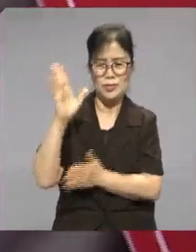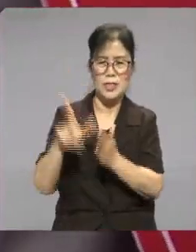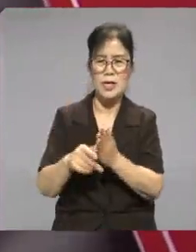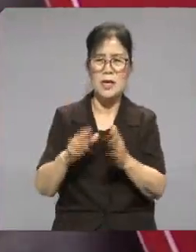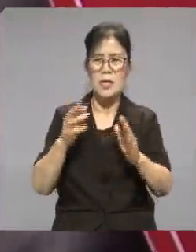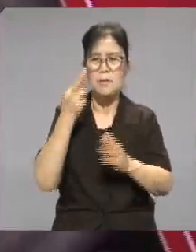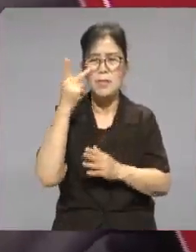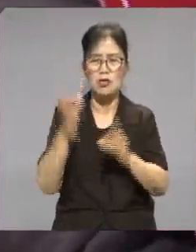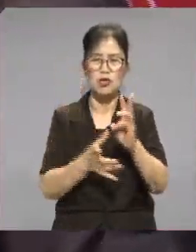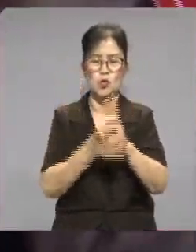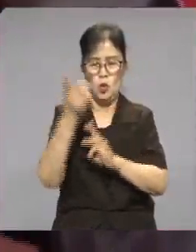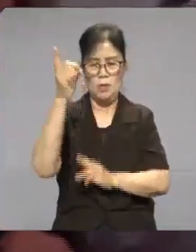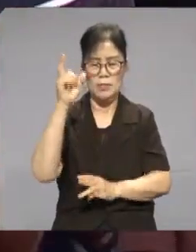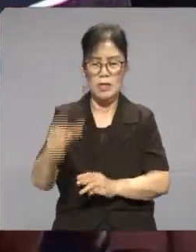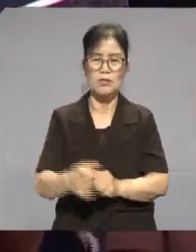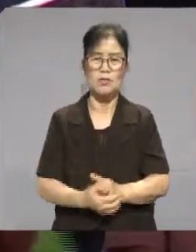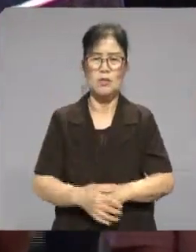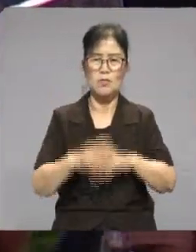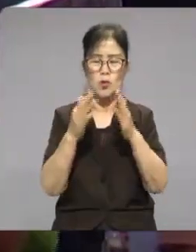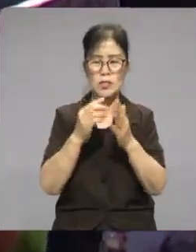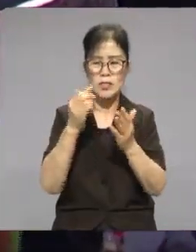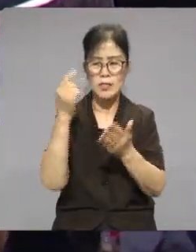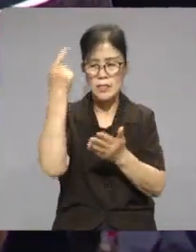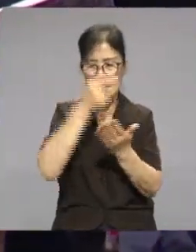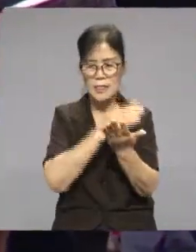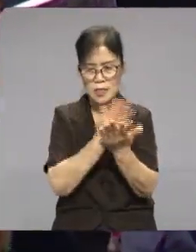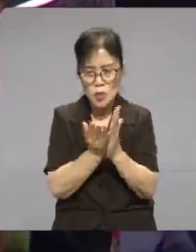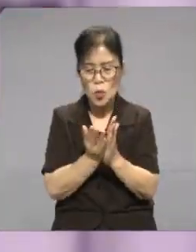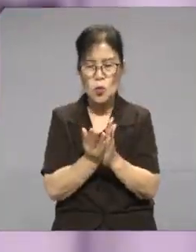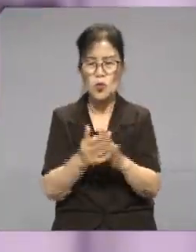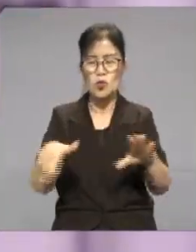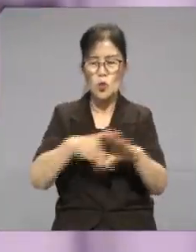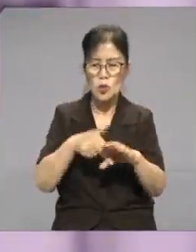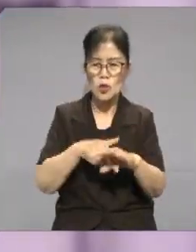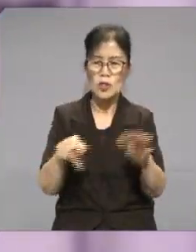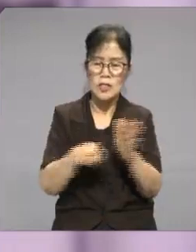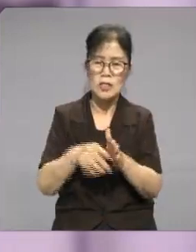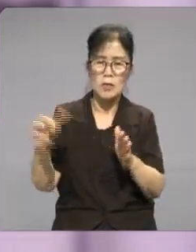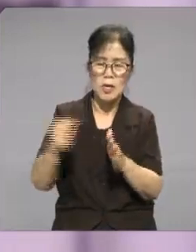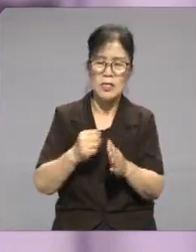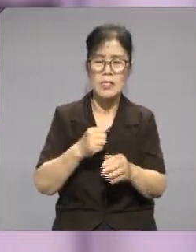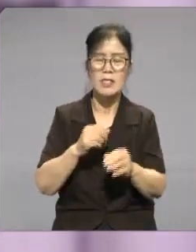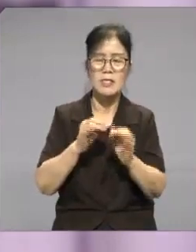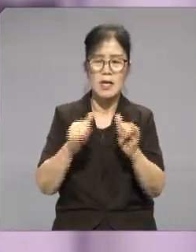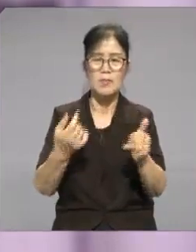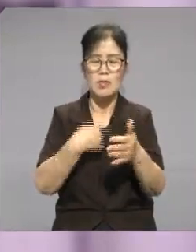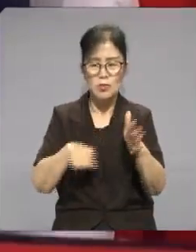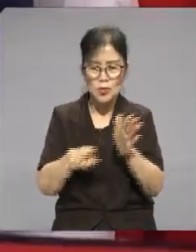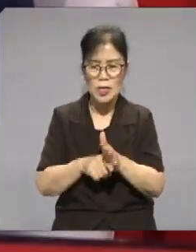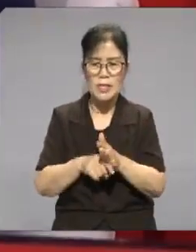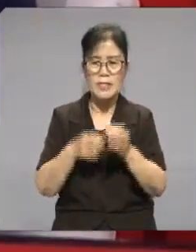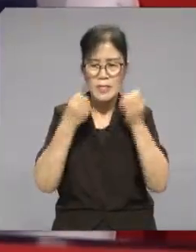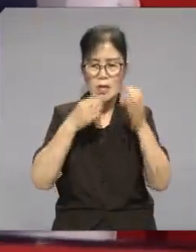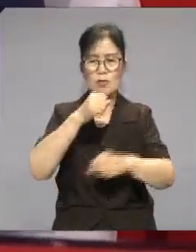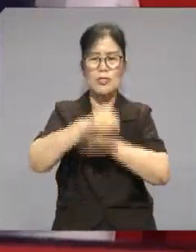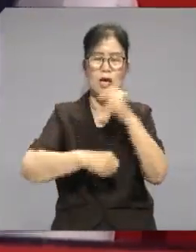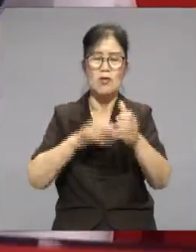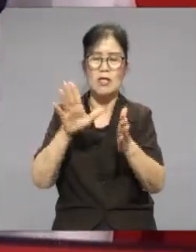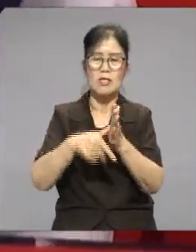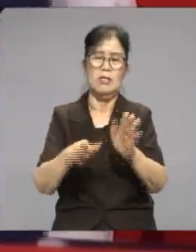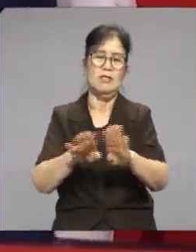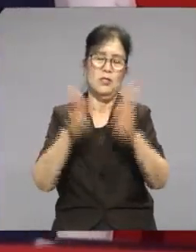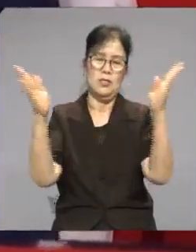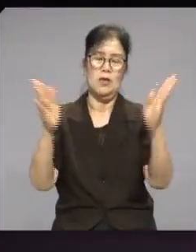통합을 강조했습니다. 모든 인종과 종교, 신념을 가진 시민들을 위한 자유의 새로운 시대를 열겠다며 중도층을